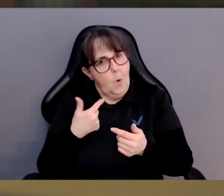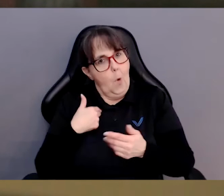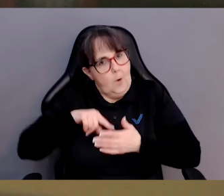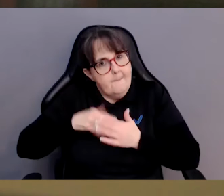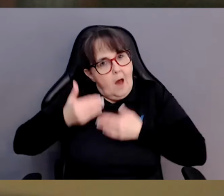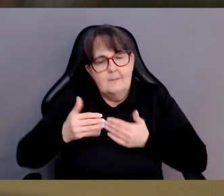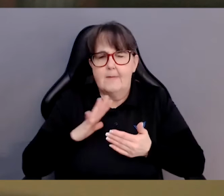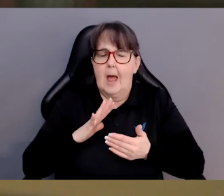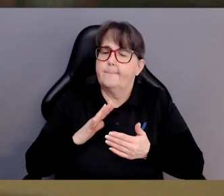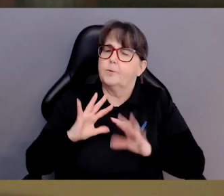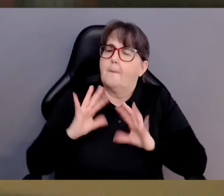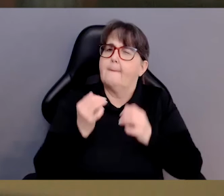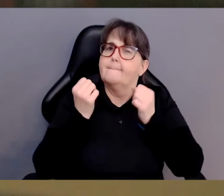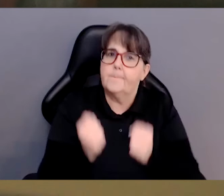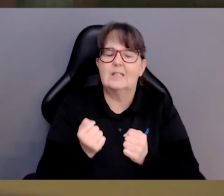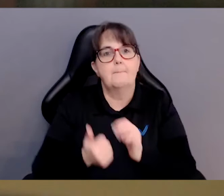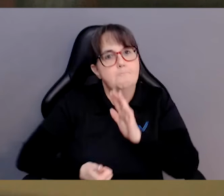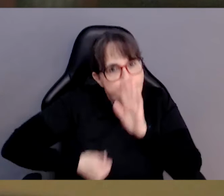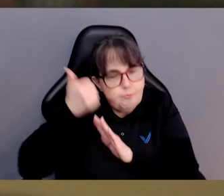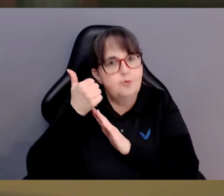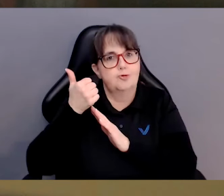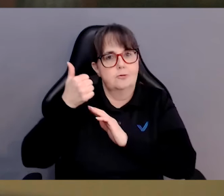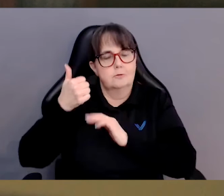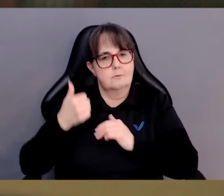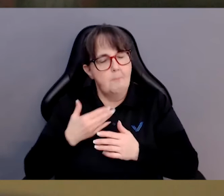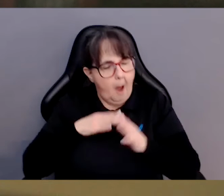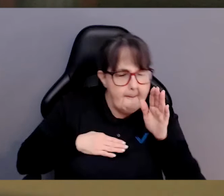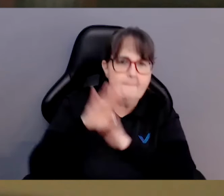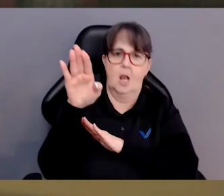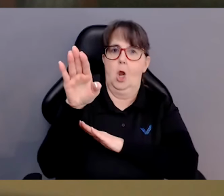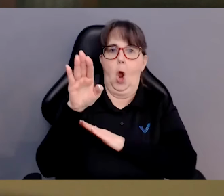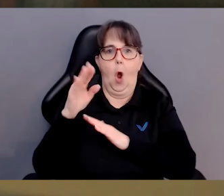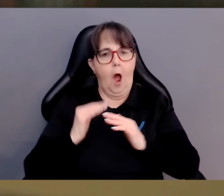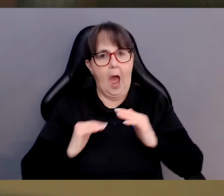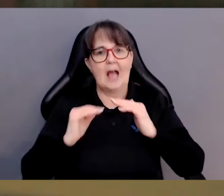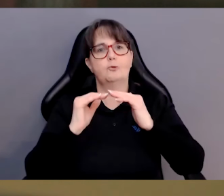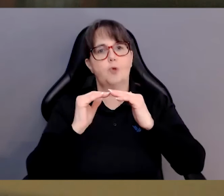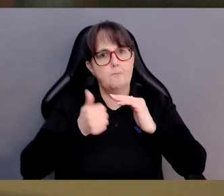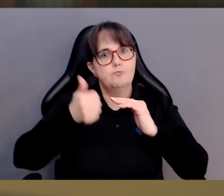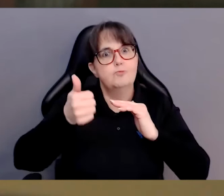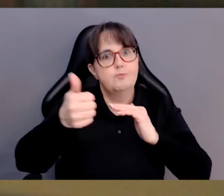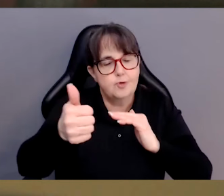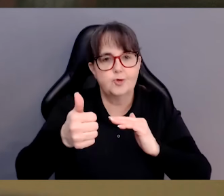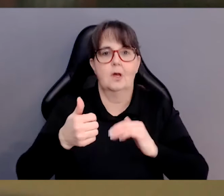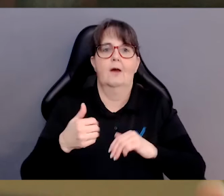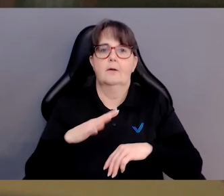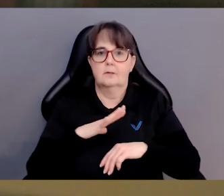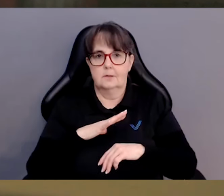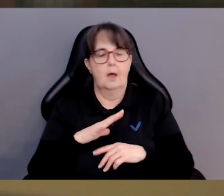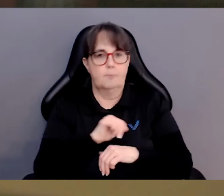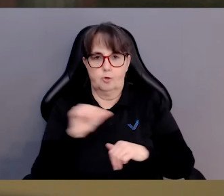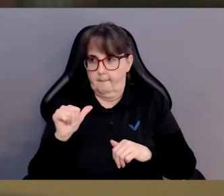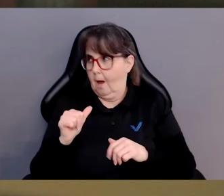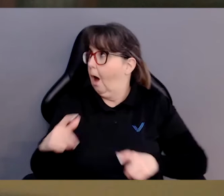comment pourrions-nous aller de l'avant et améliorer l'inclusion et l'accessibilité, non seulement au